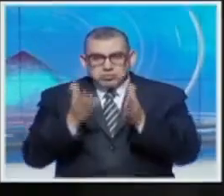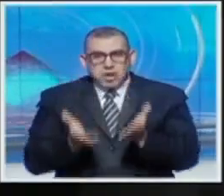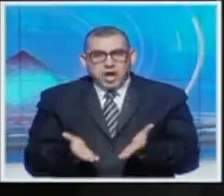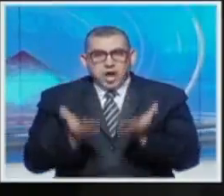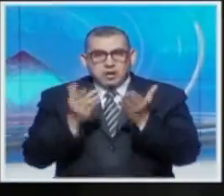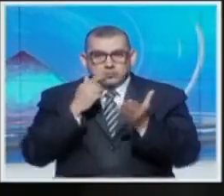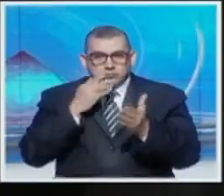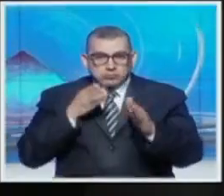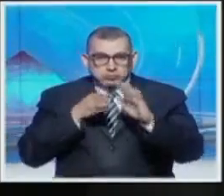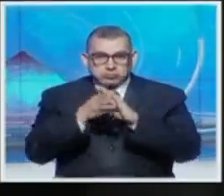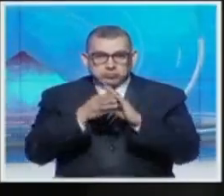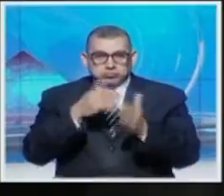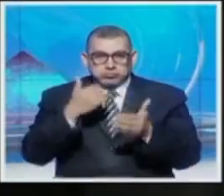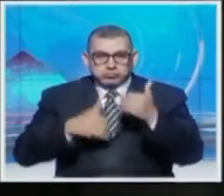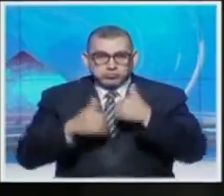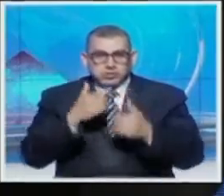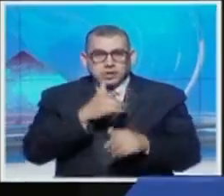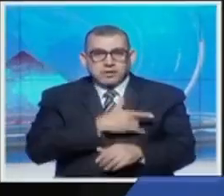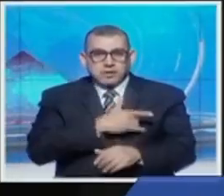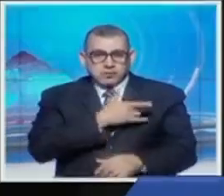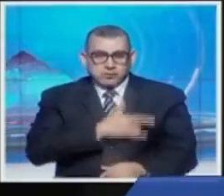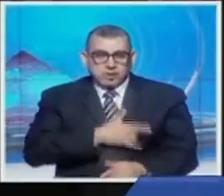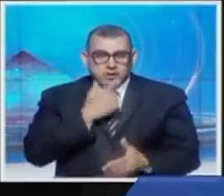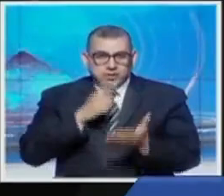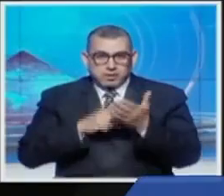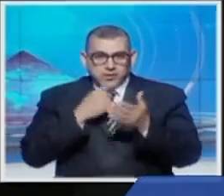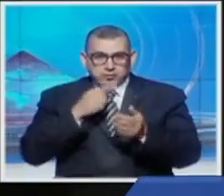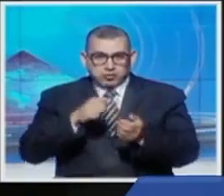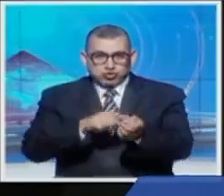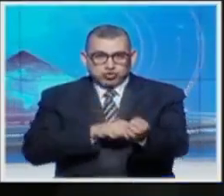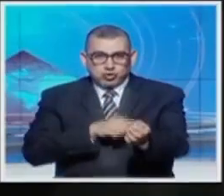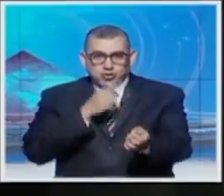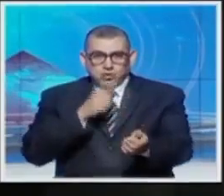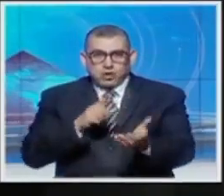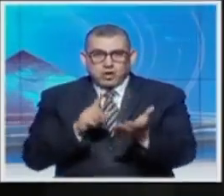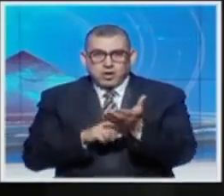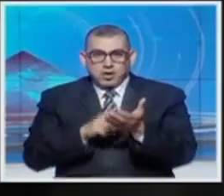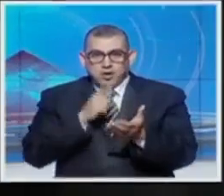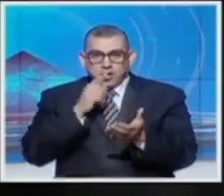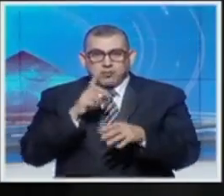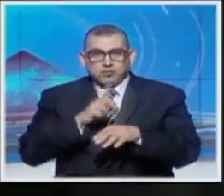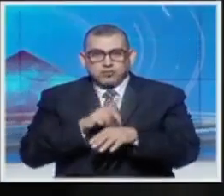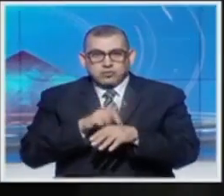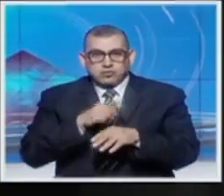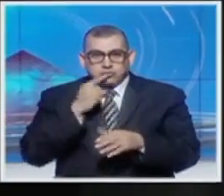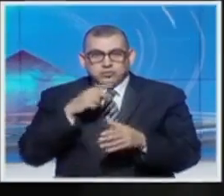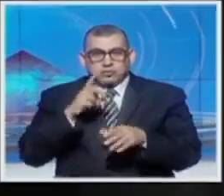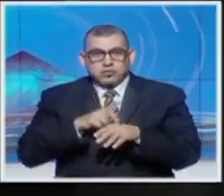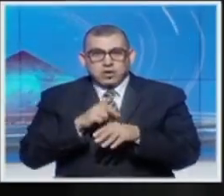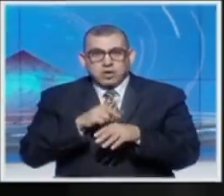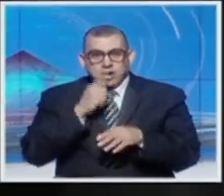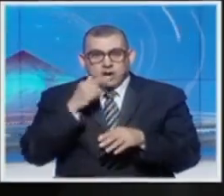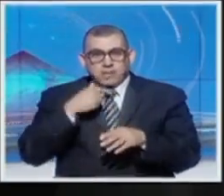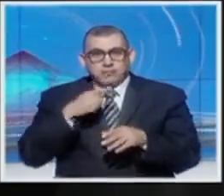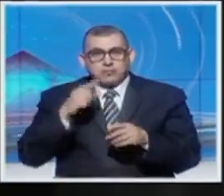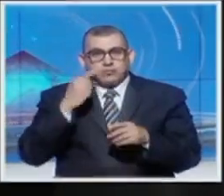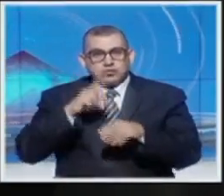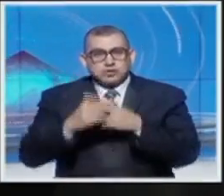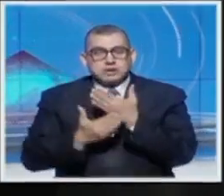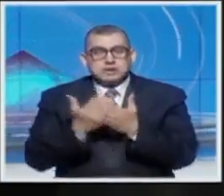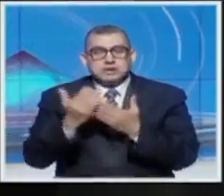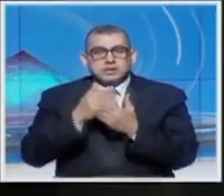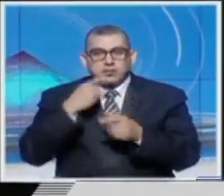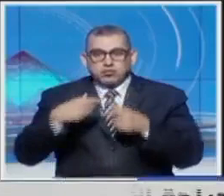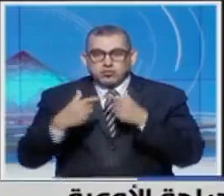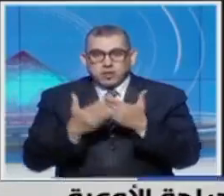على تدخلات الشريان الأورطة، خصوصا تمدد الشريان الأورطة بالتقنية الحديثة والقديمة. طبعا